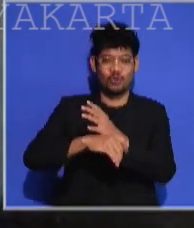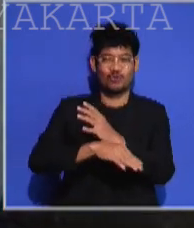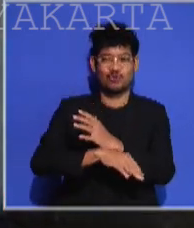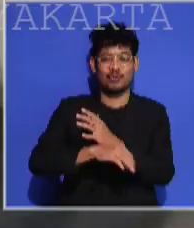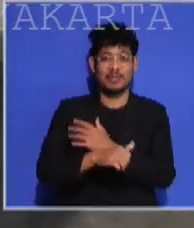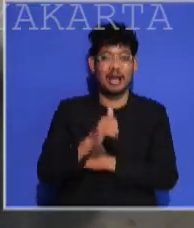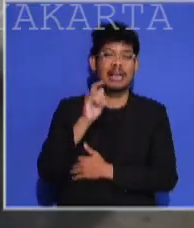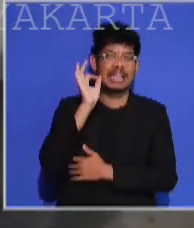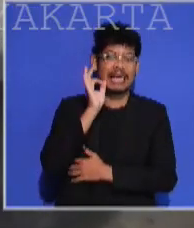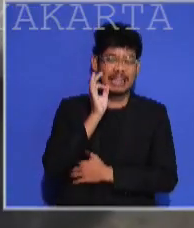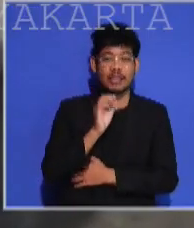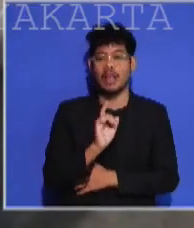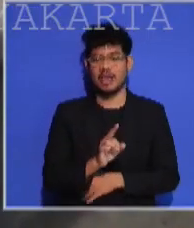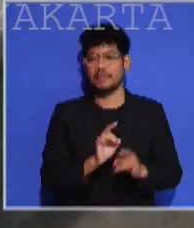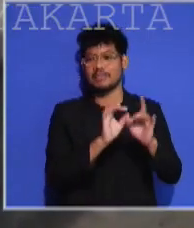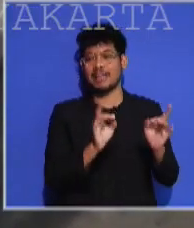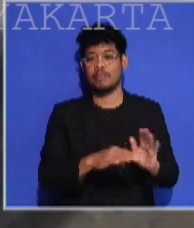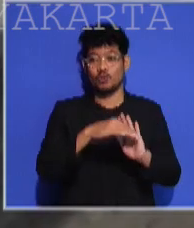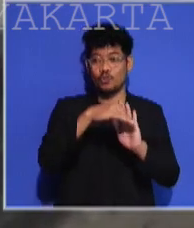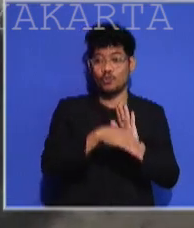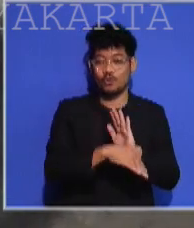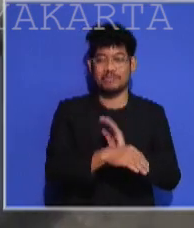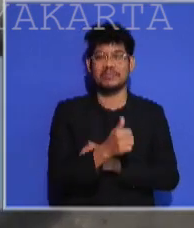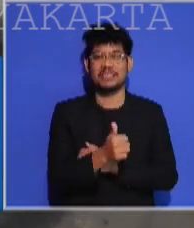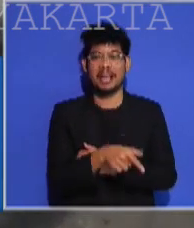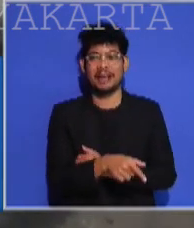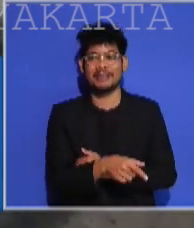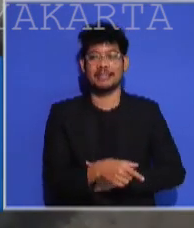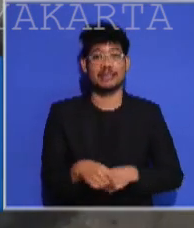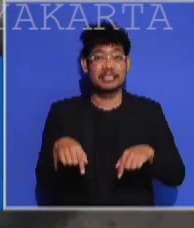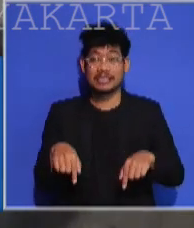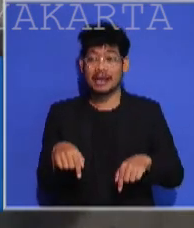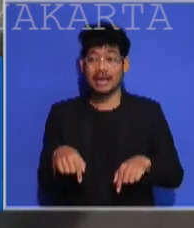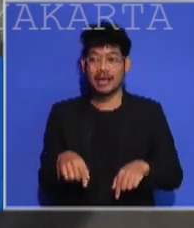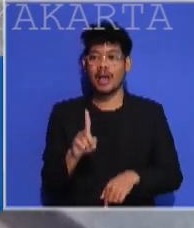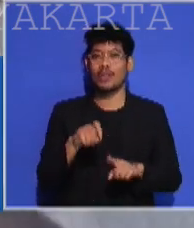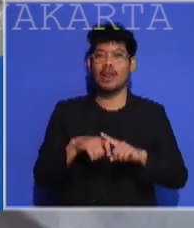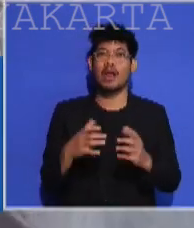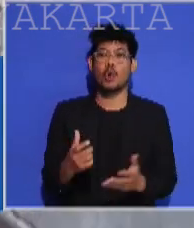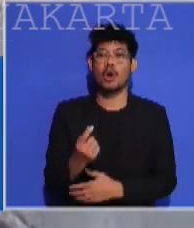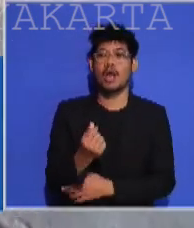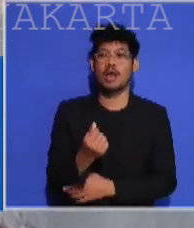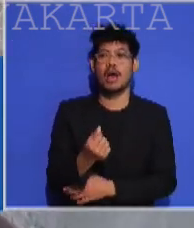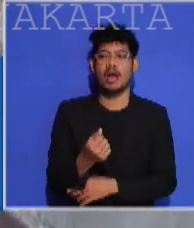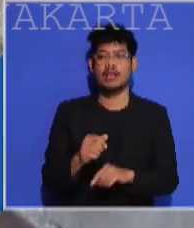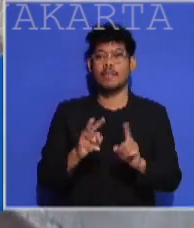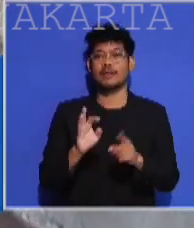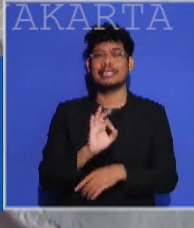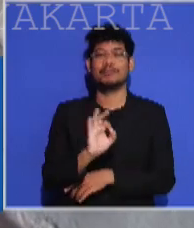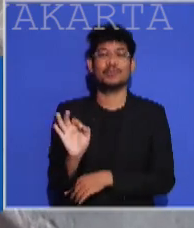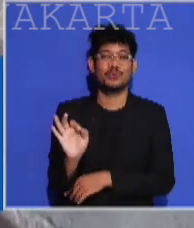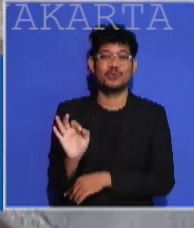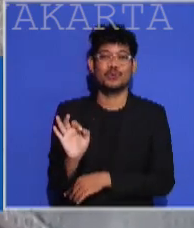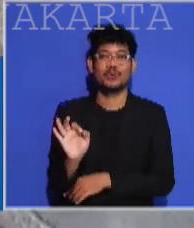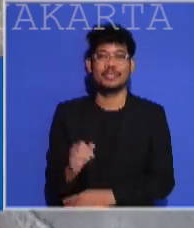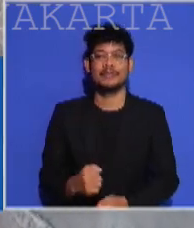30% langkung. Pakan ulam pabrikan wedal sak menika saben sekilonipun sampun ngancik 13 ewunan. Sawetawis menika